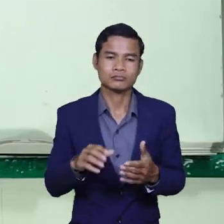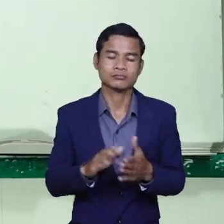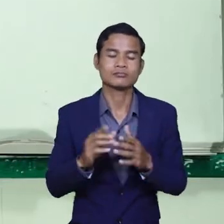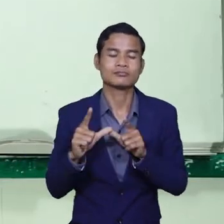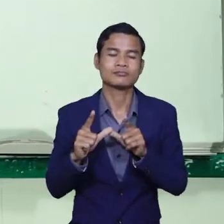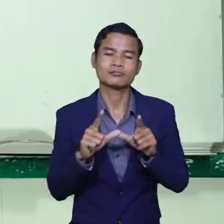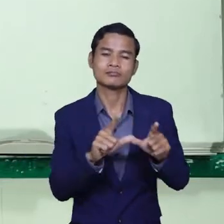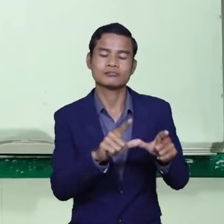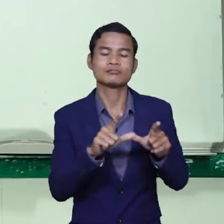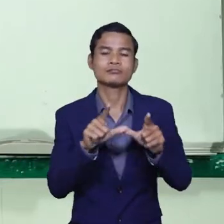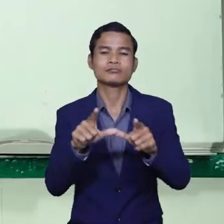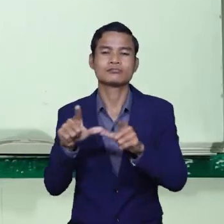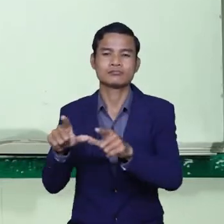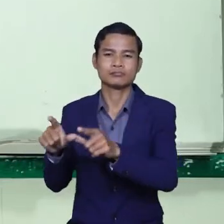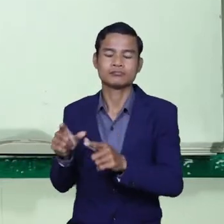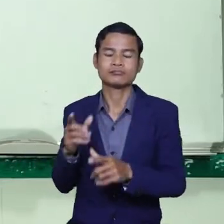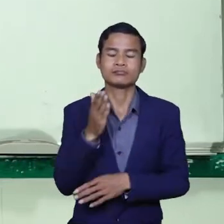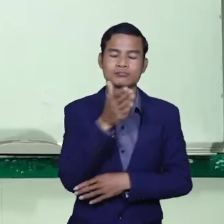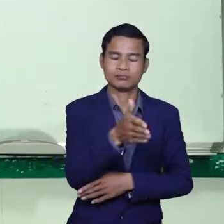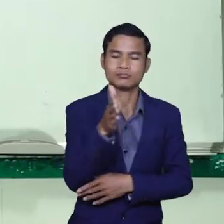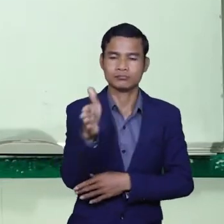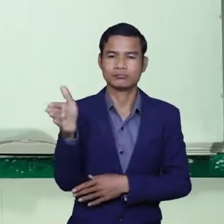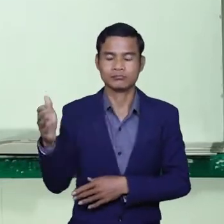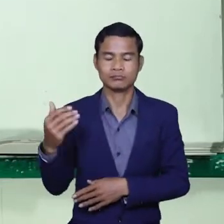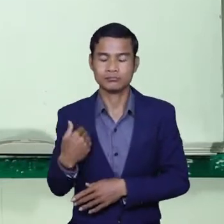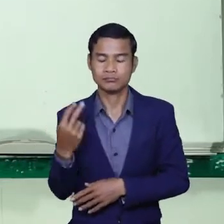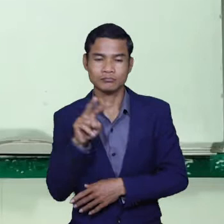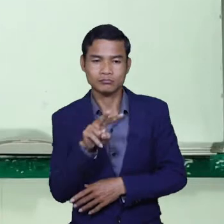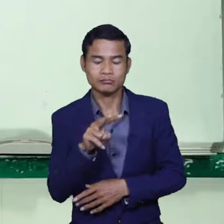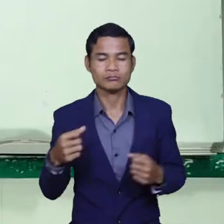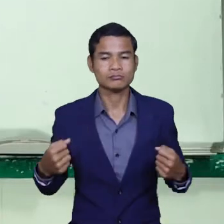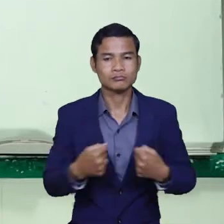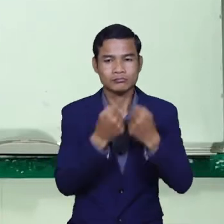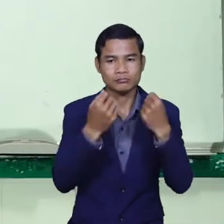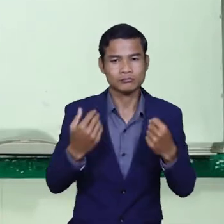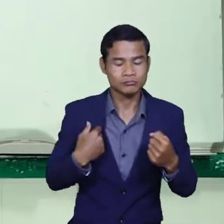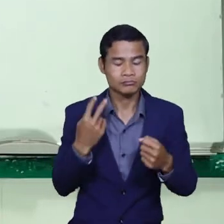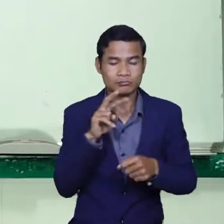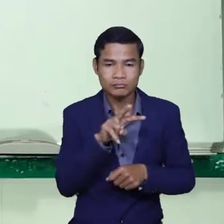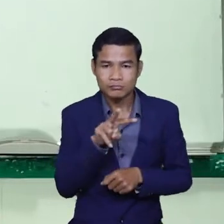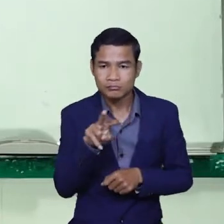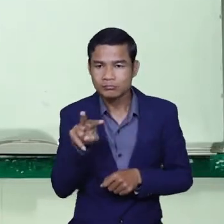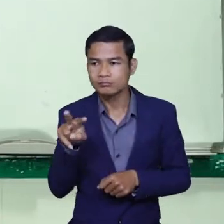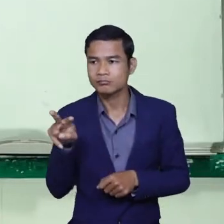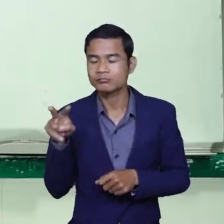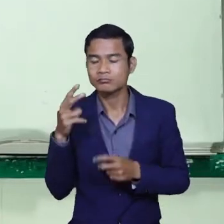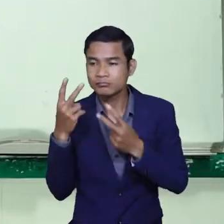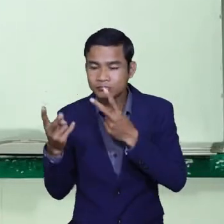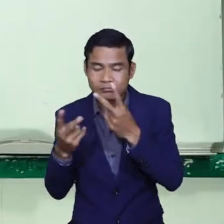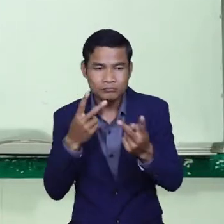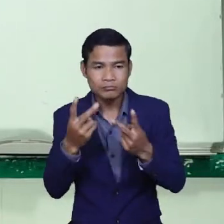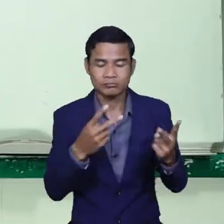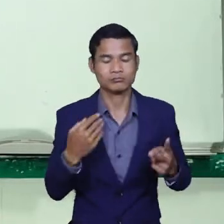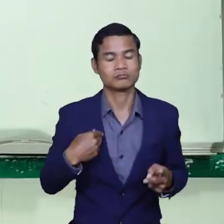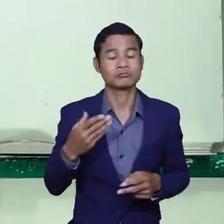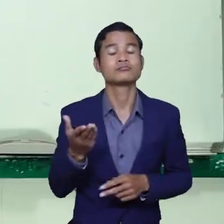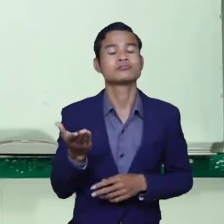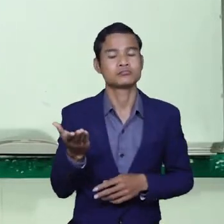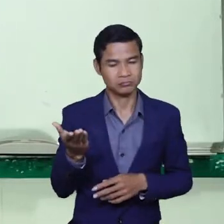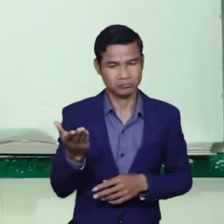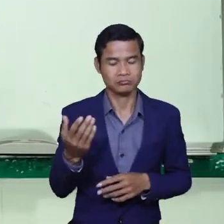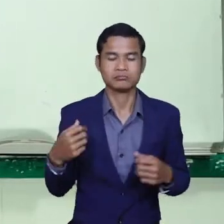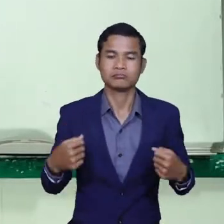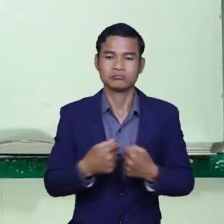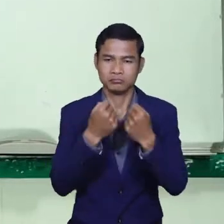ងផ្សេងអញ្ចឹងកូនធ្លាប់បានឃើញគ្រោះថ្នាក់ចរាចរណ៍ដែរឬទេកូនចាកូនធ្លាប់ឃើញណាកូនណាចាគ្រោះ